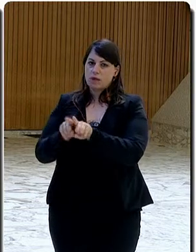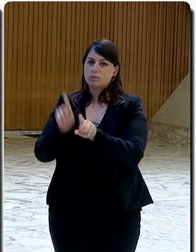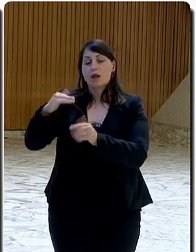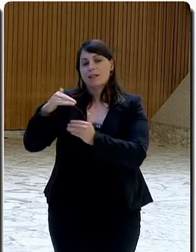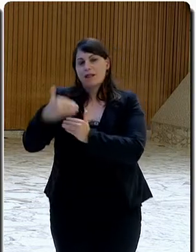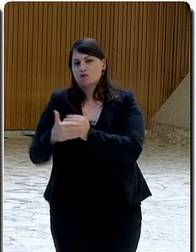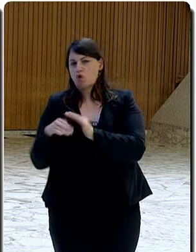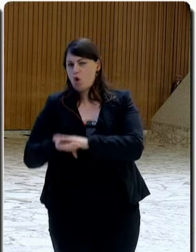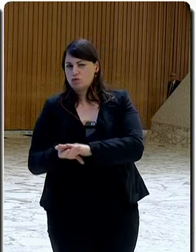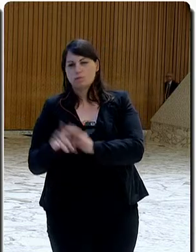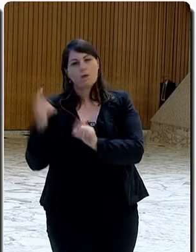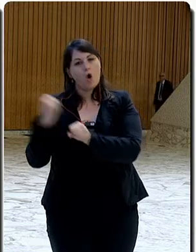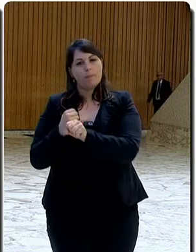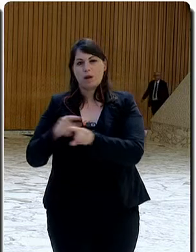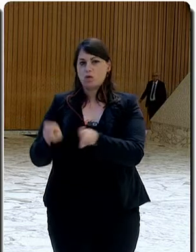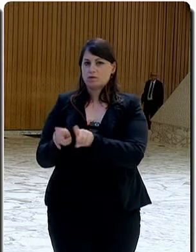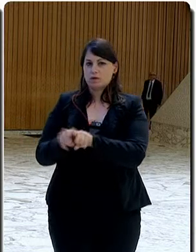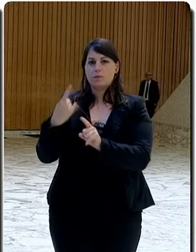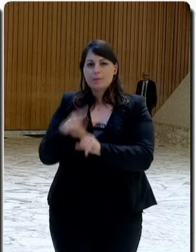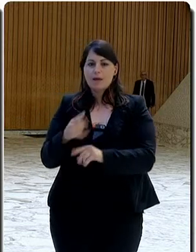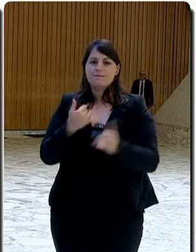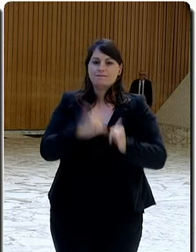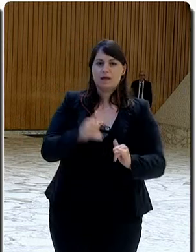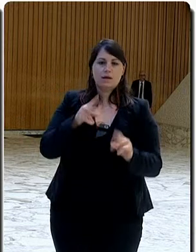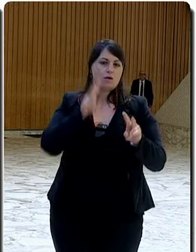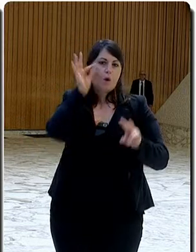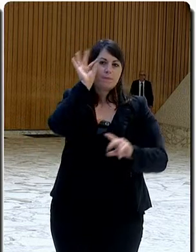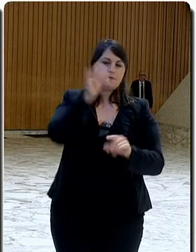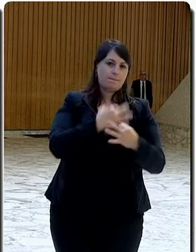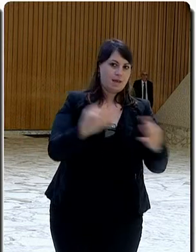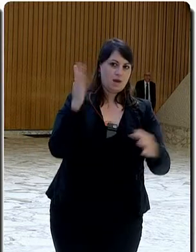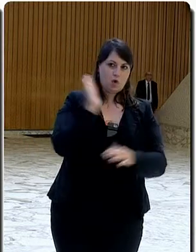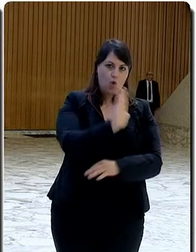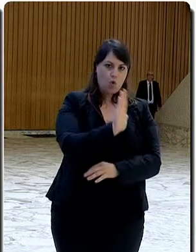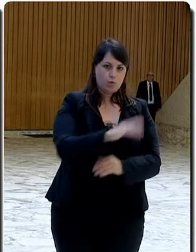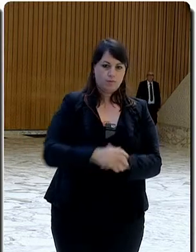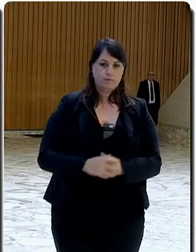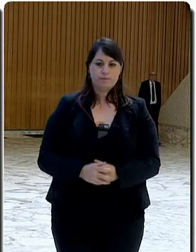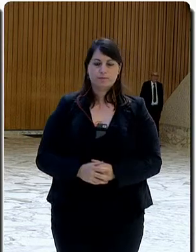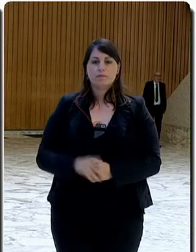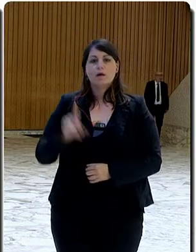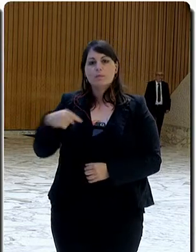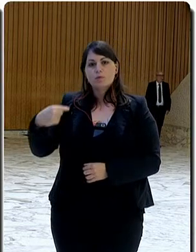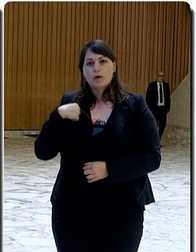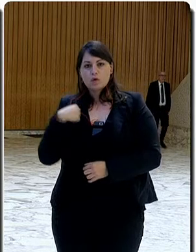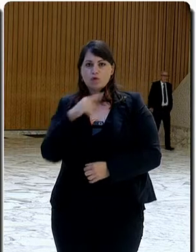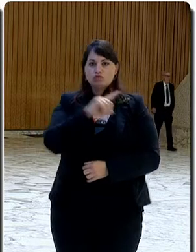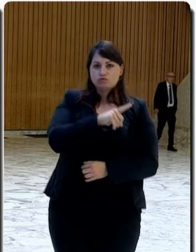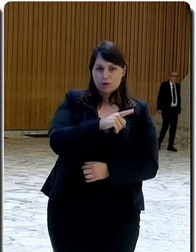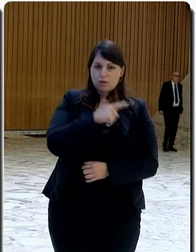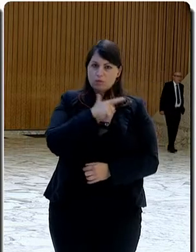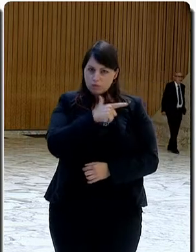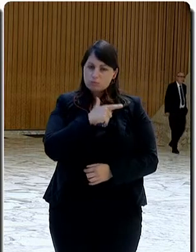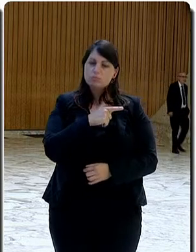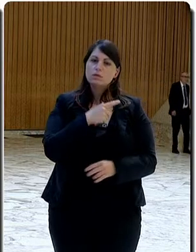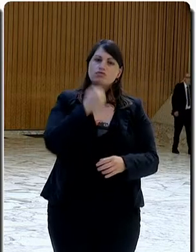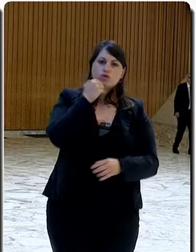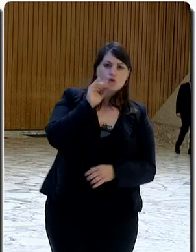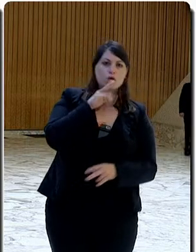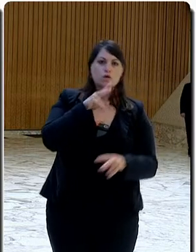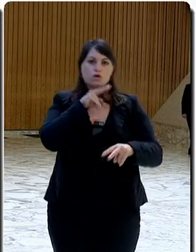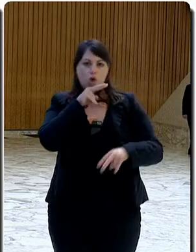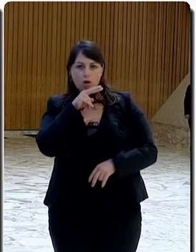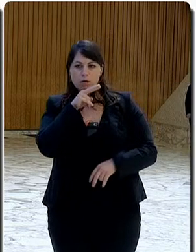Anche noi, Giustino ed io, siamo genitori e nonni e condividiamo con voi la fatica dell'annuncio